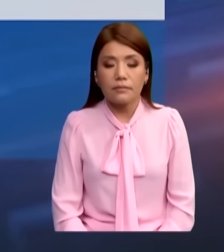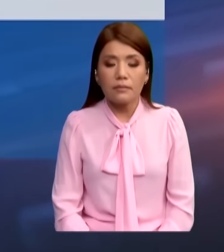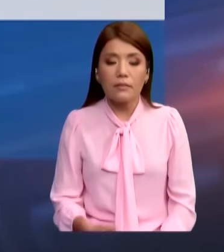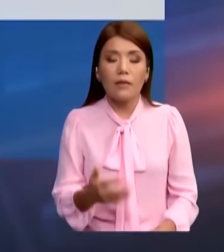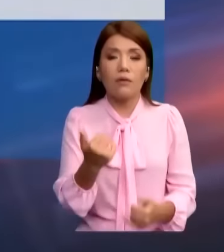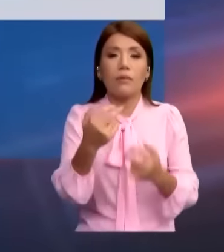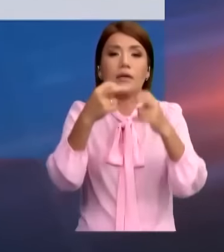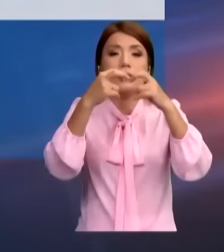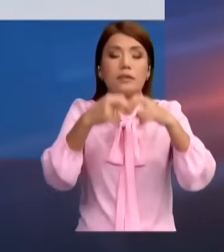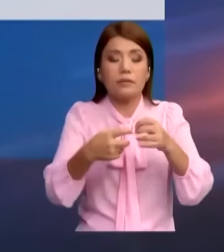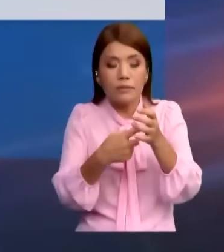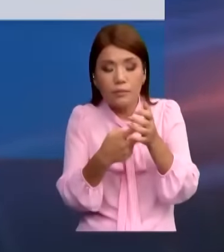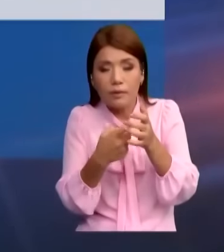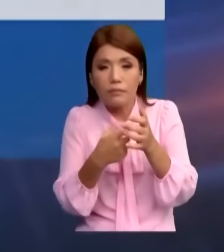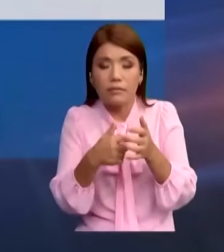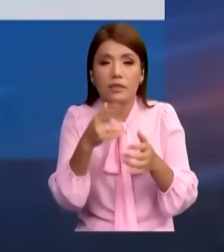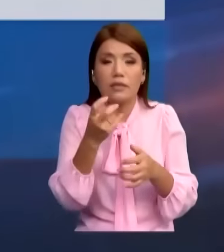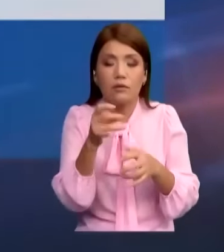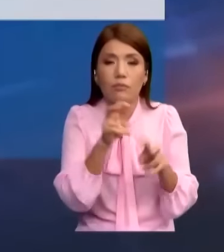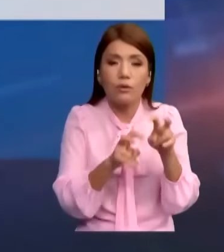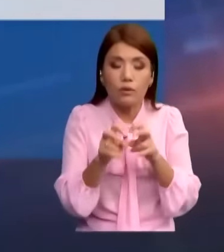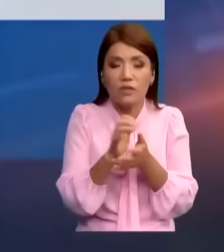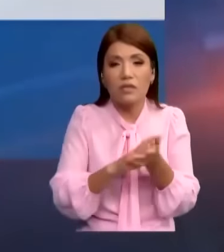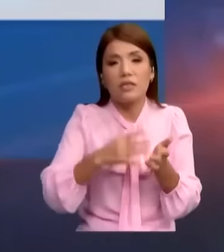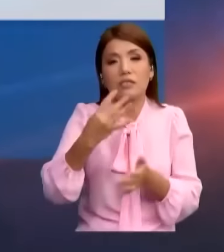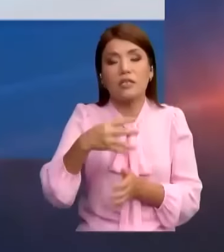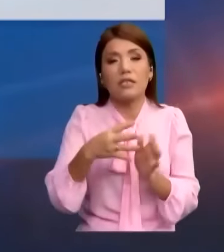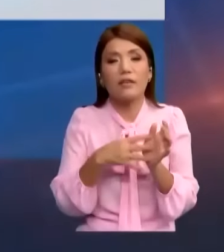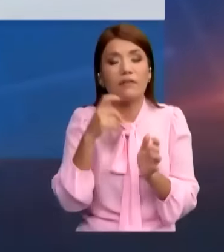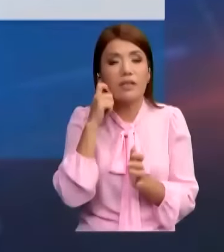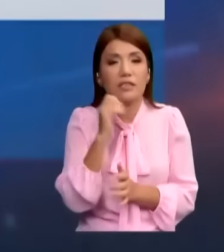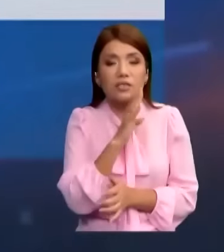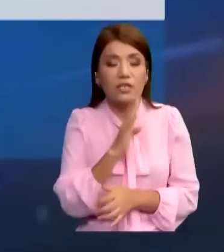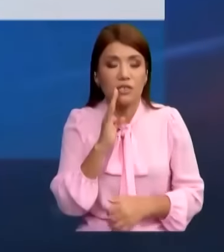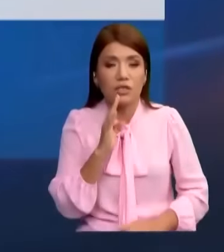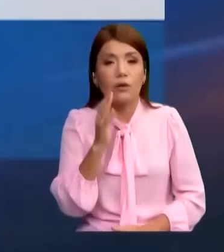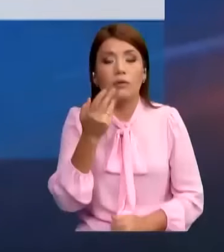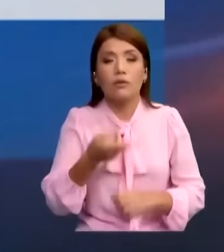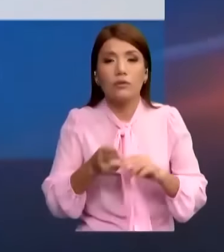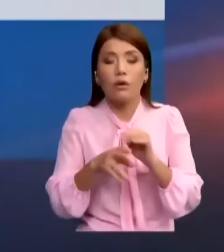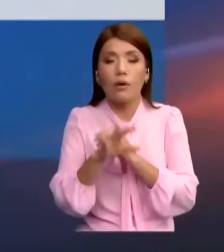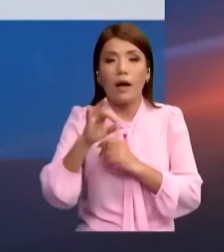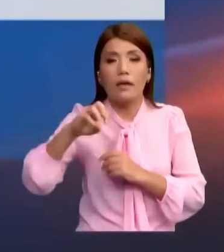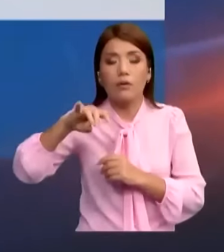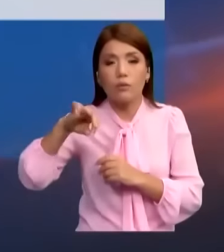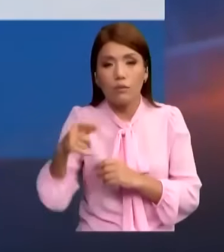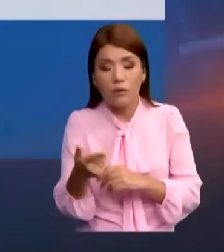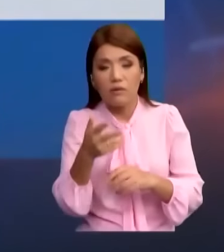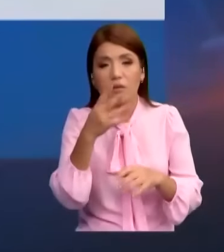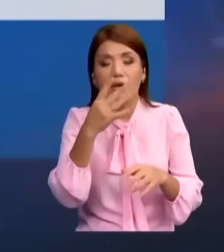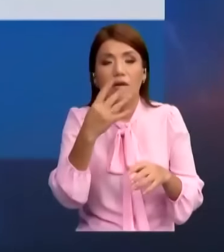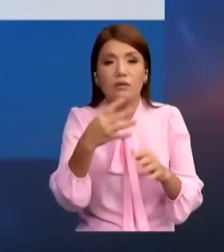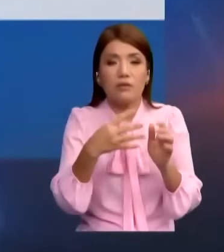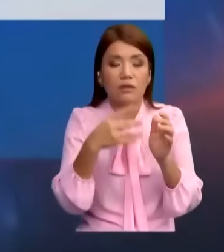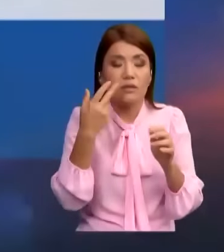Помимо расследования убийства, следователи продолжают розыск 49-летней женщины из семьи, по всей видимости, свекрови Айгуль, которая также пропала без